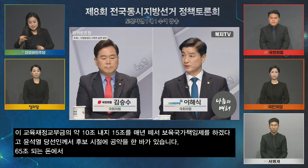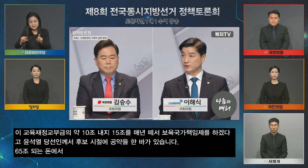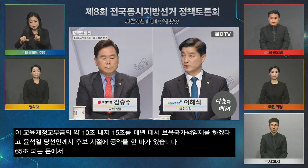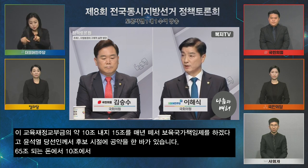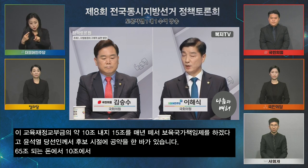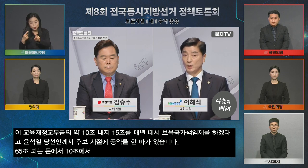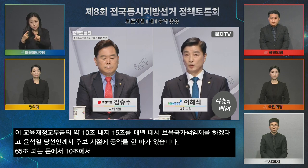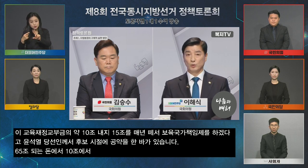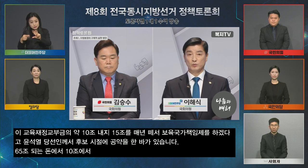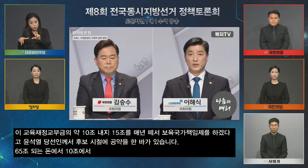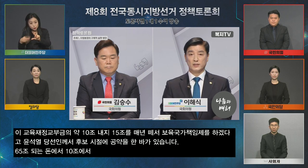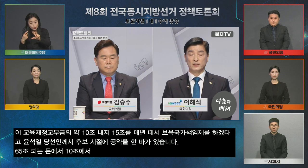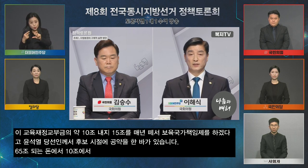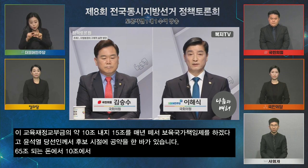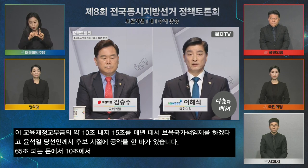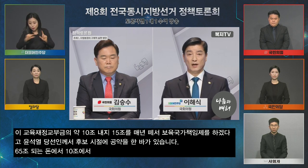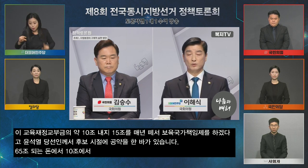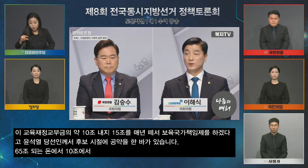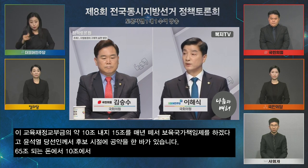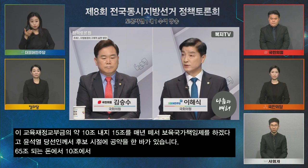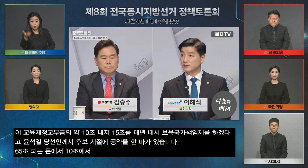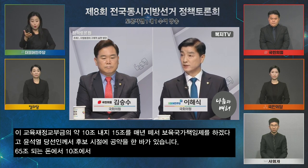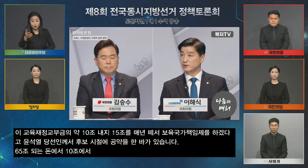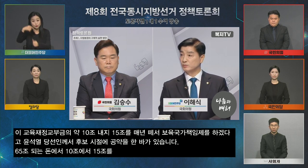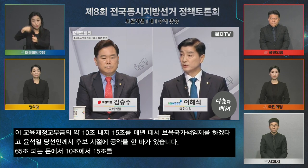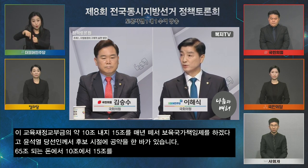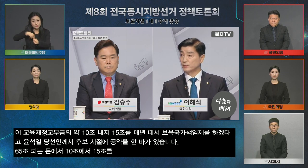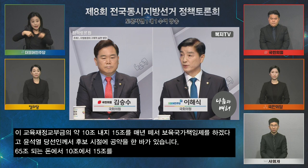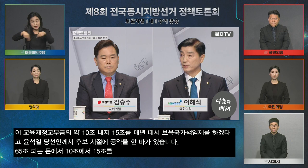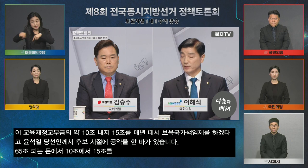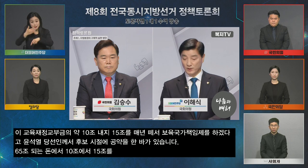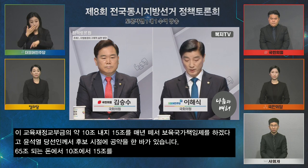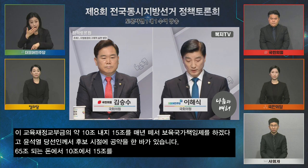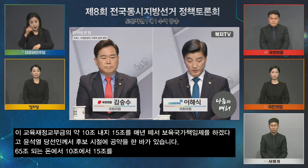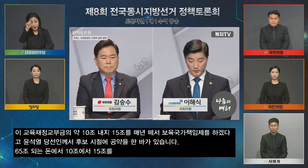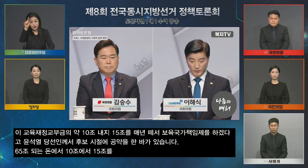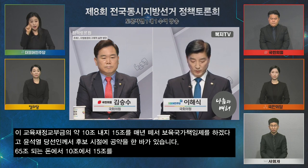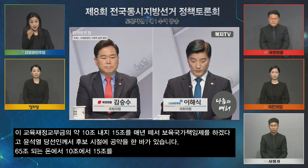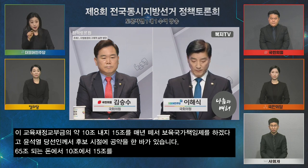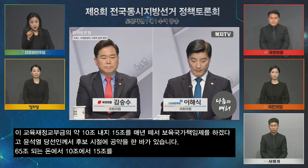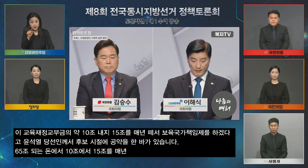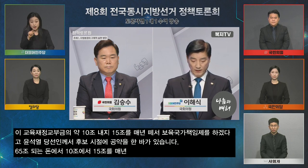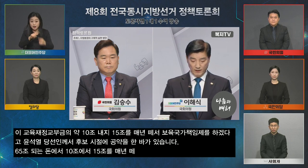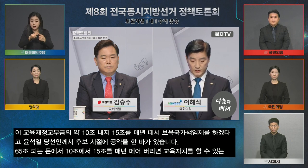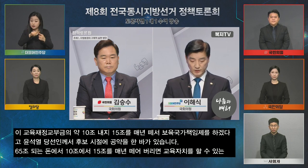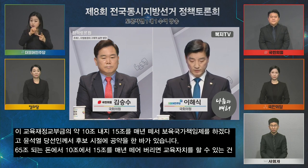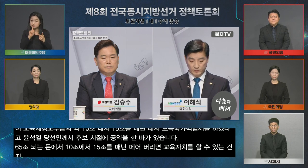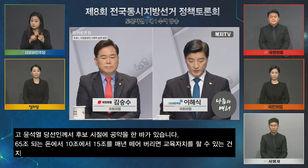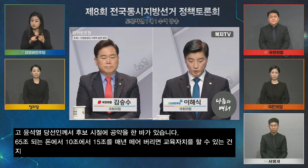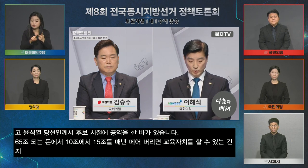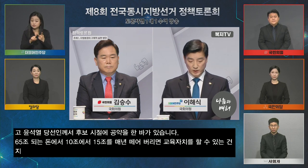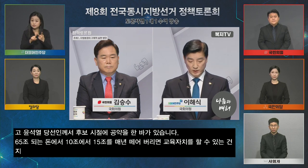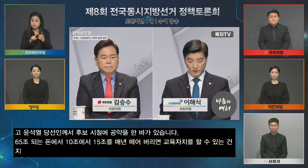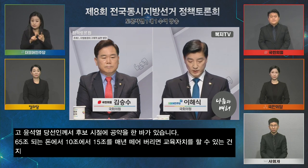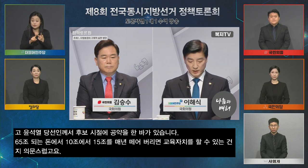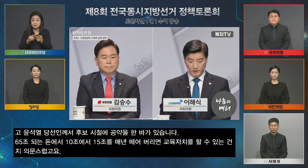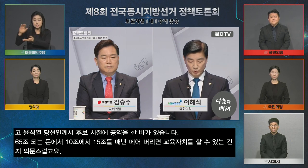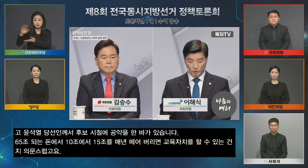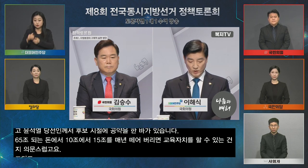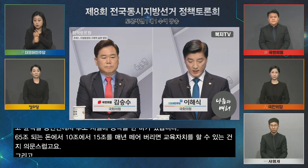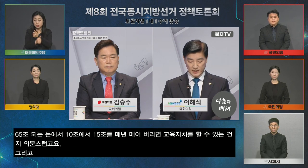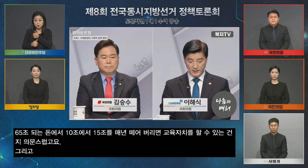떼버리면 교육자치를 할 수 있는 건지 의문스럽고요. 그리고 지금 인수위